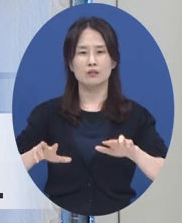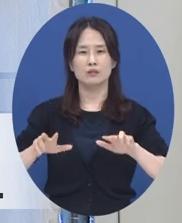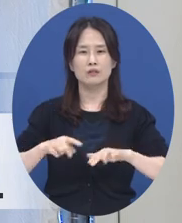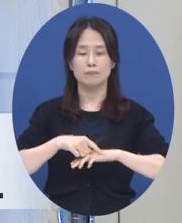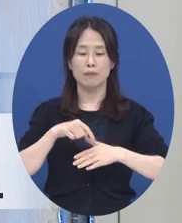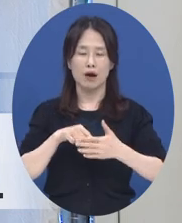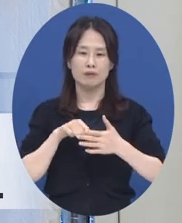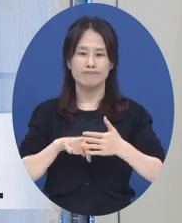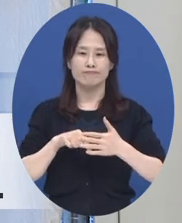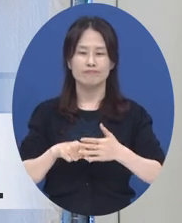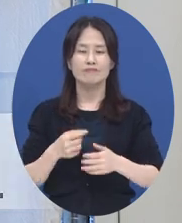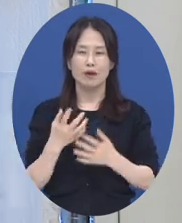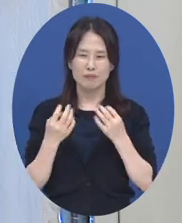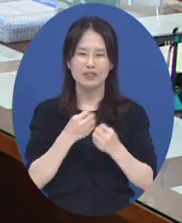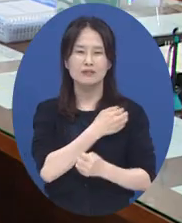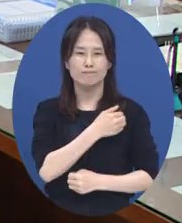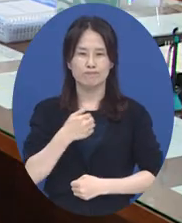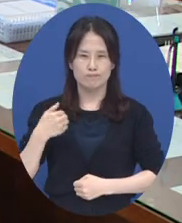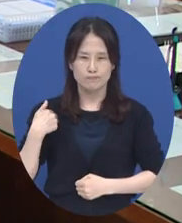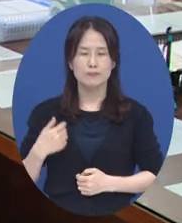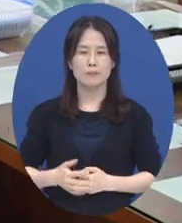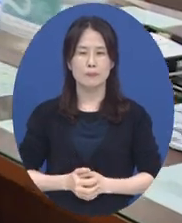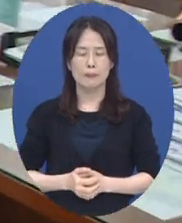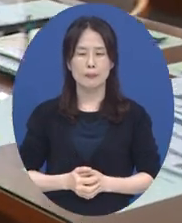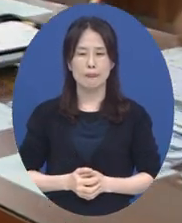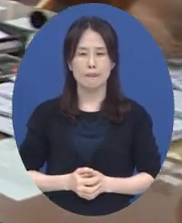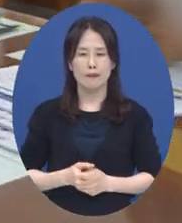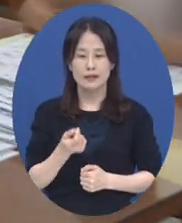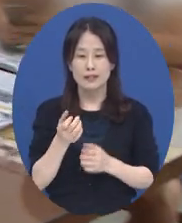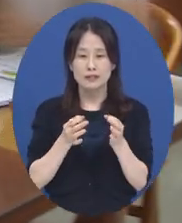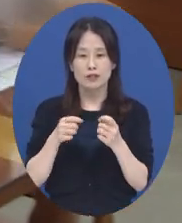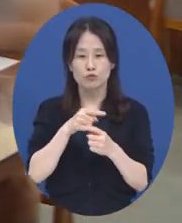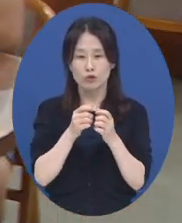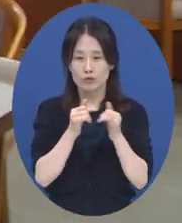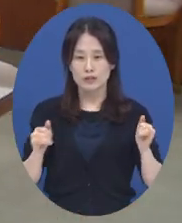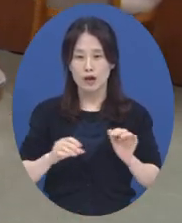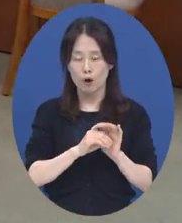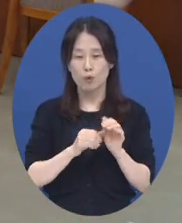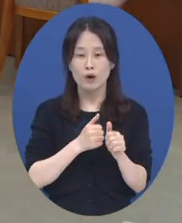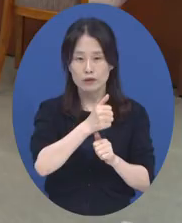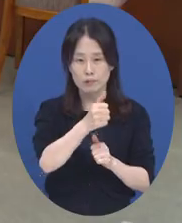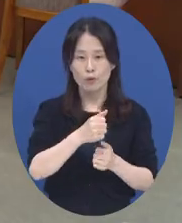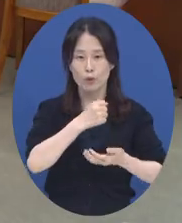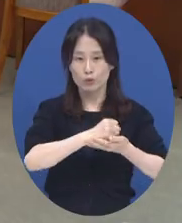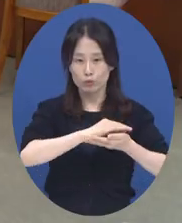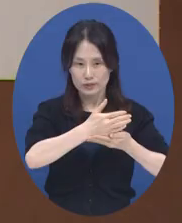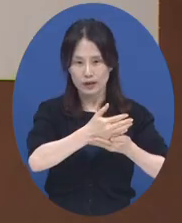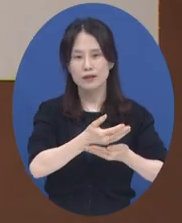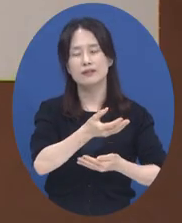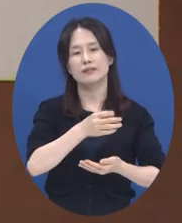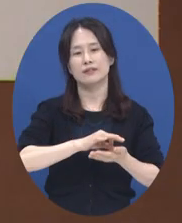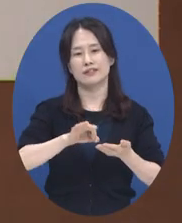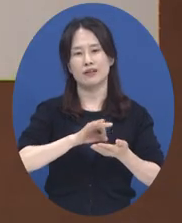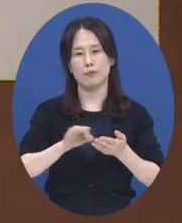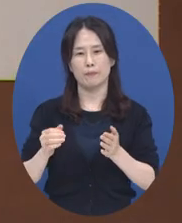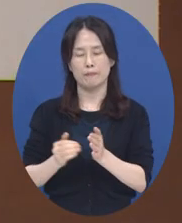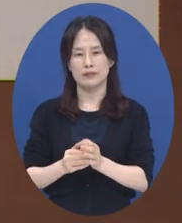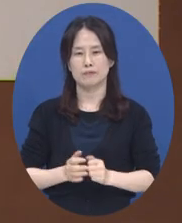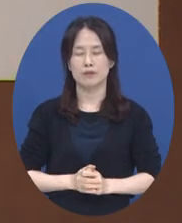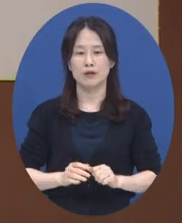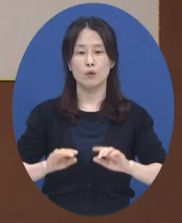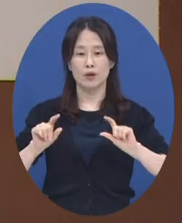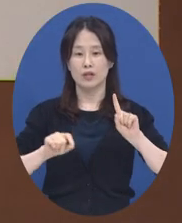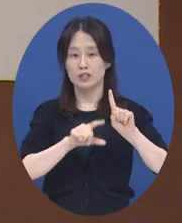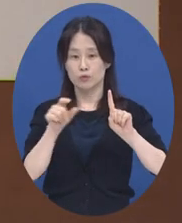같아가지고 지금 마음적으로 많이 든든하고요. 경기 소상공인 코로나19 극복 통장을 이용했습니다. 올해 1월